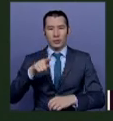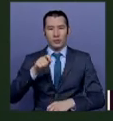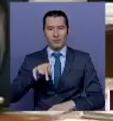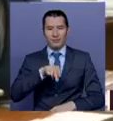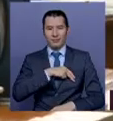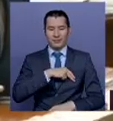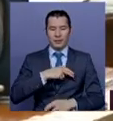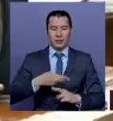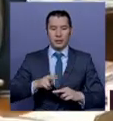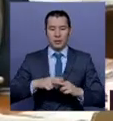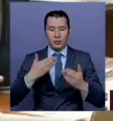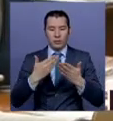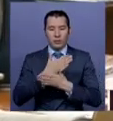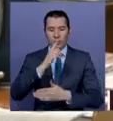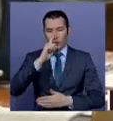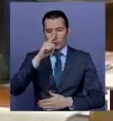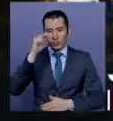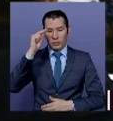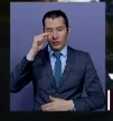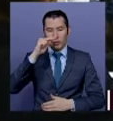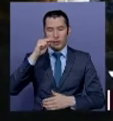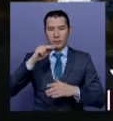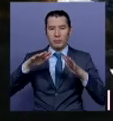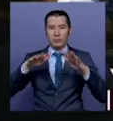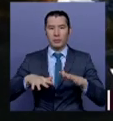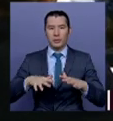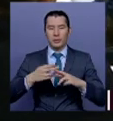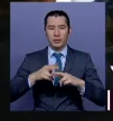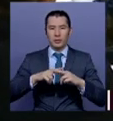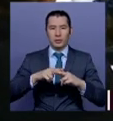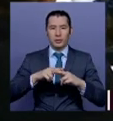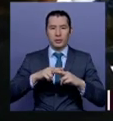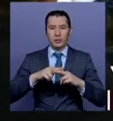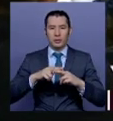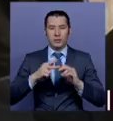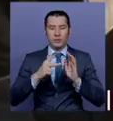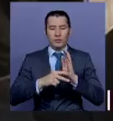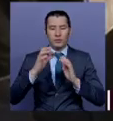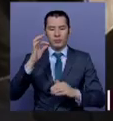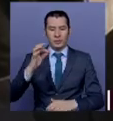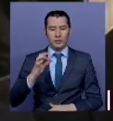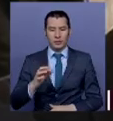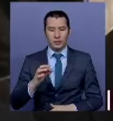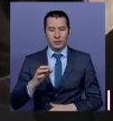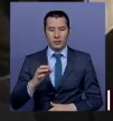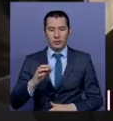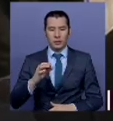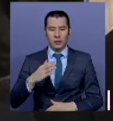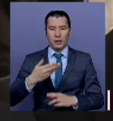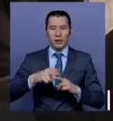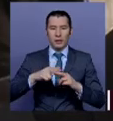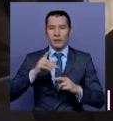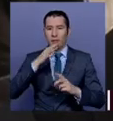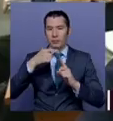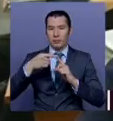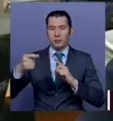жаңа оқу жылында мектептердегі орындар тапшылығы 80%-ға қысқартылғандығы айтылды. Яғни алдағы уақытта